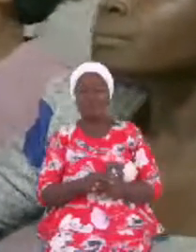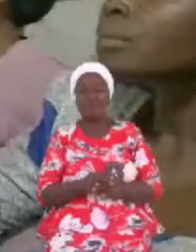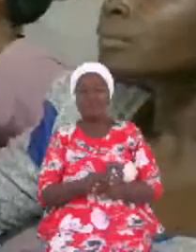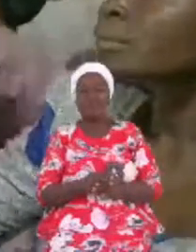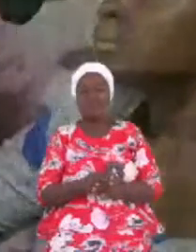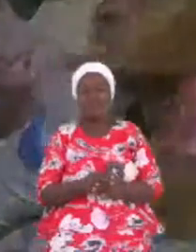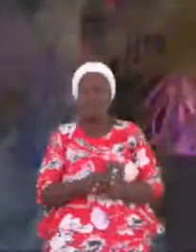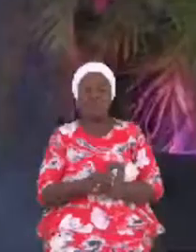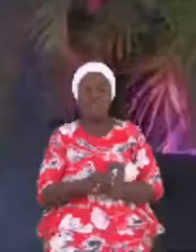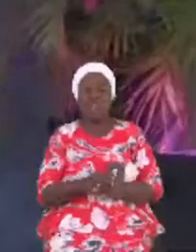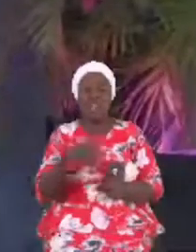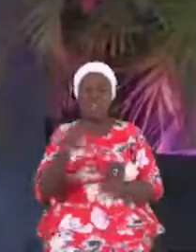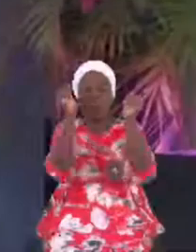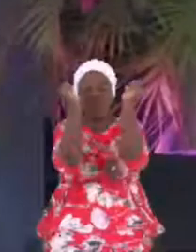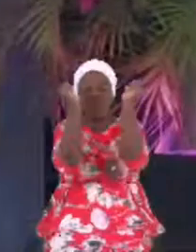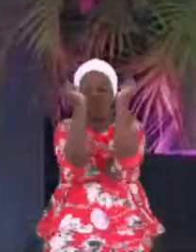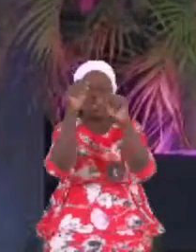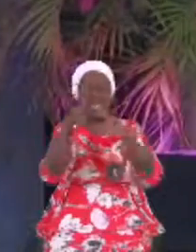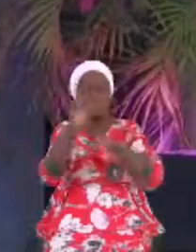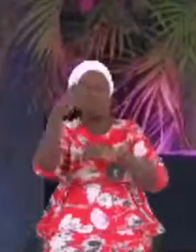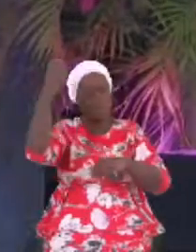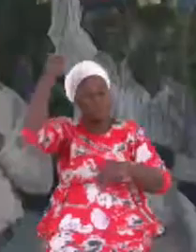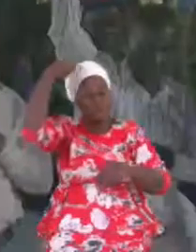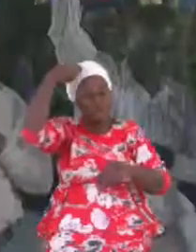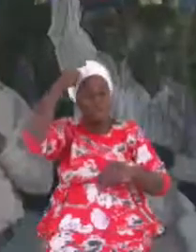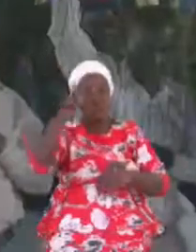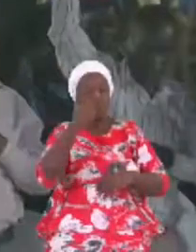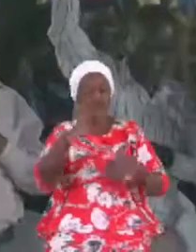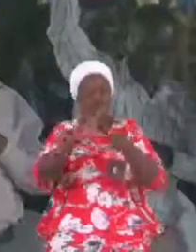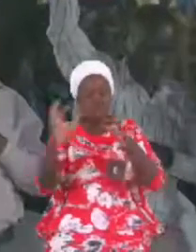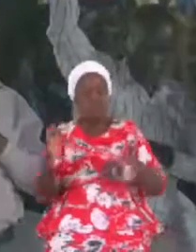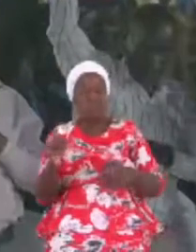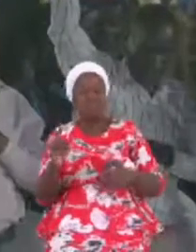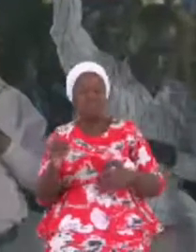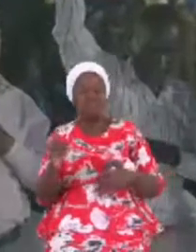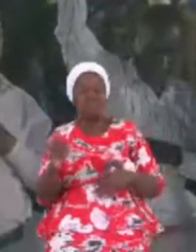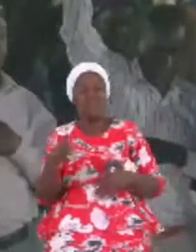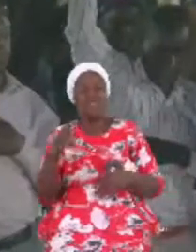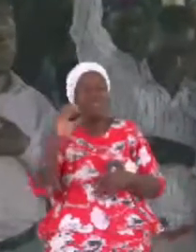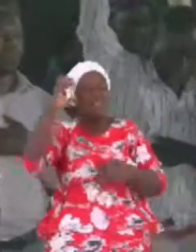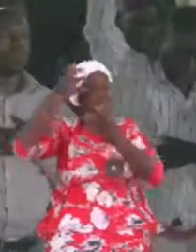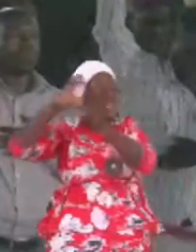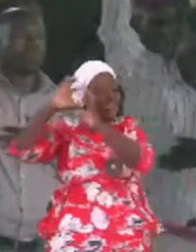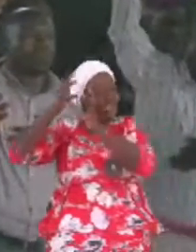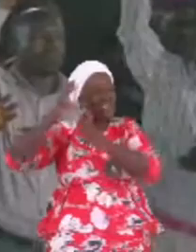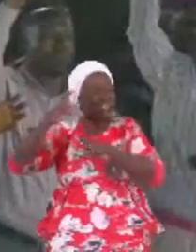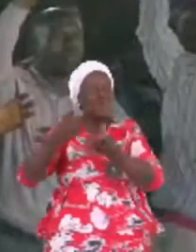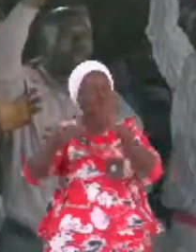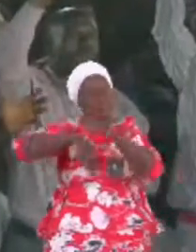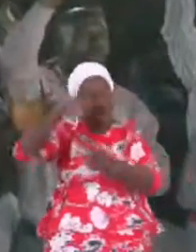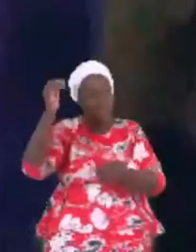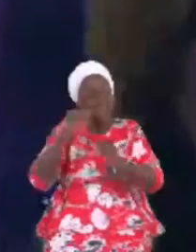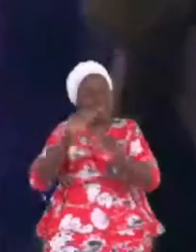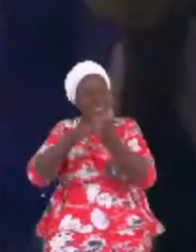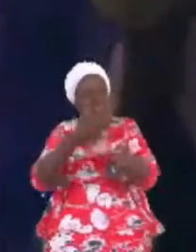Les liens dans le cerveau sont déliés. L'insanité sort